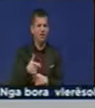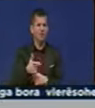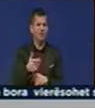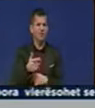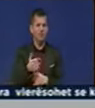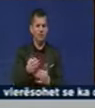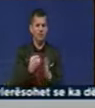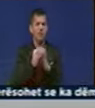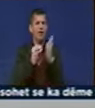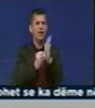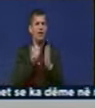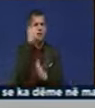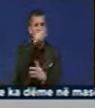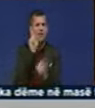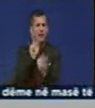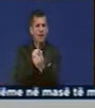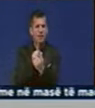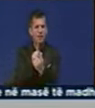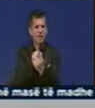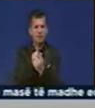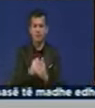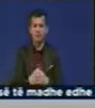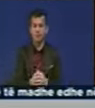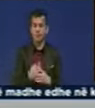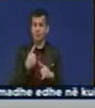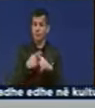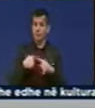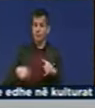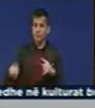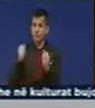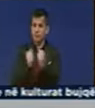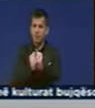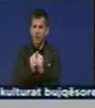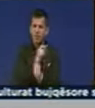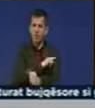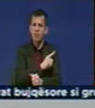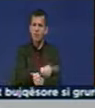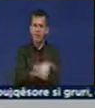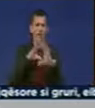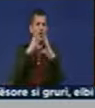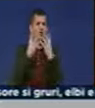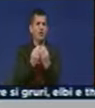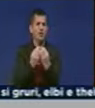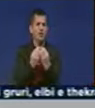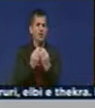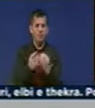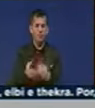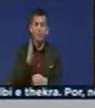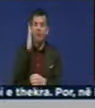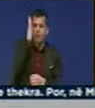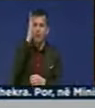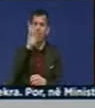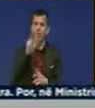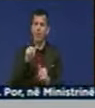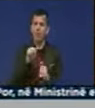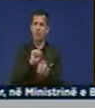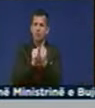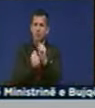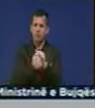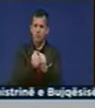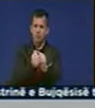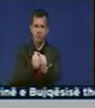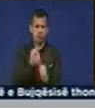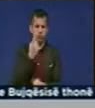ky takim i jashtëzakonshëm, këtë bashkim forcash ta vëm në funksion të betejës së madhe e cila vazhdon me